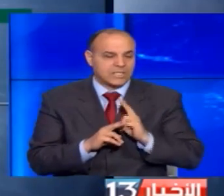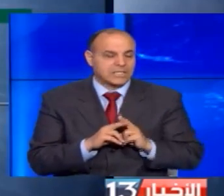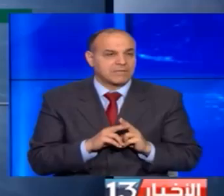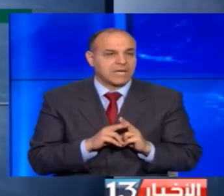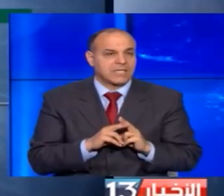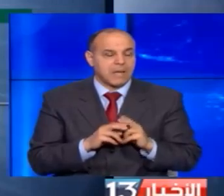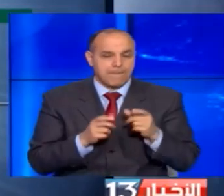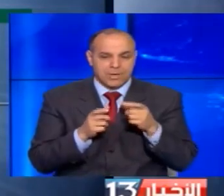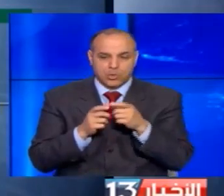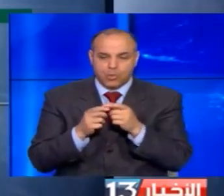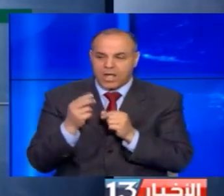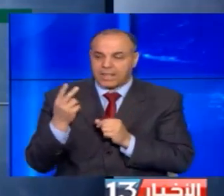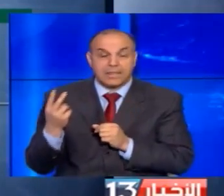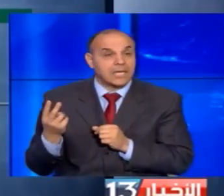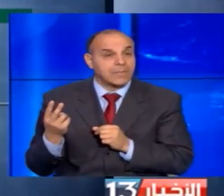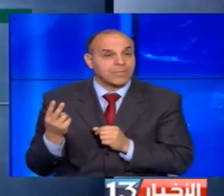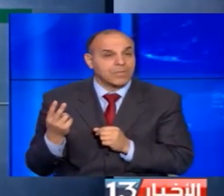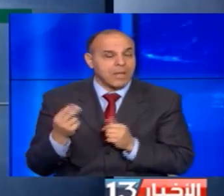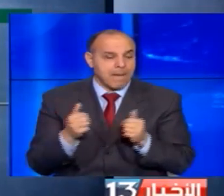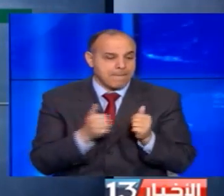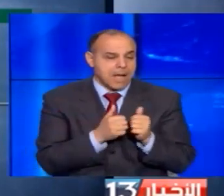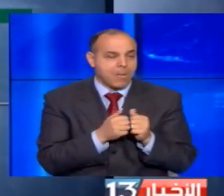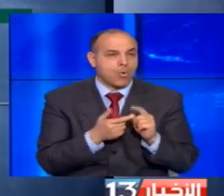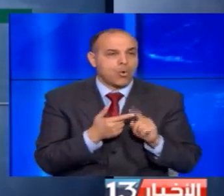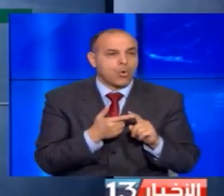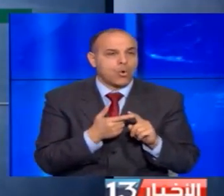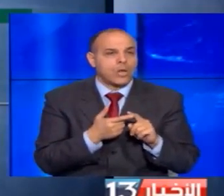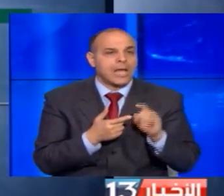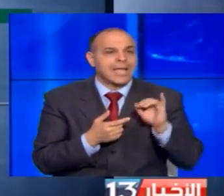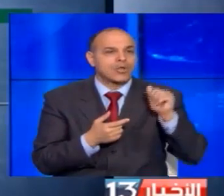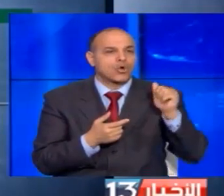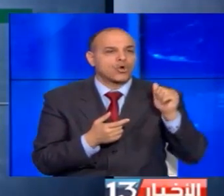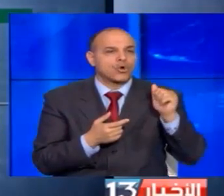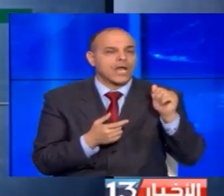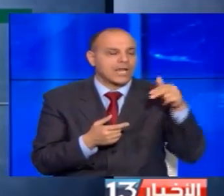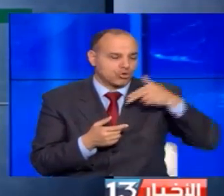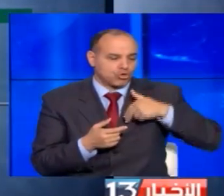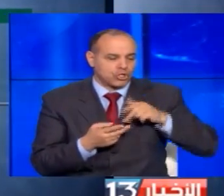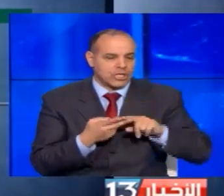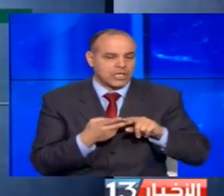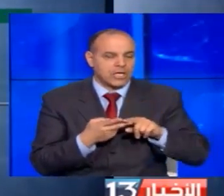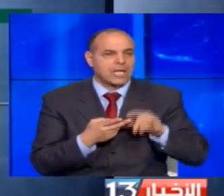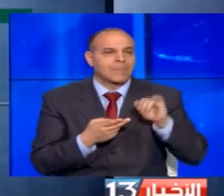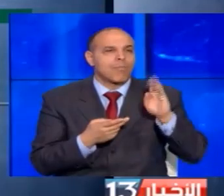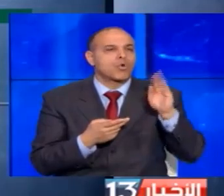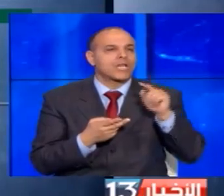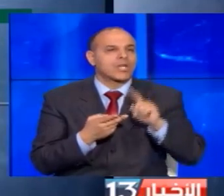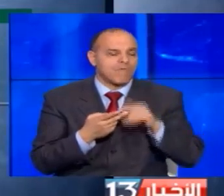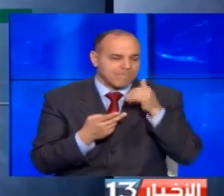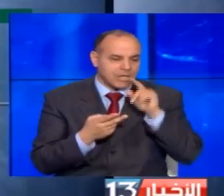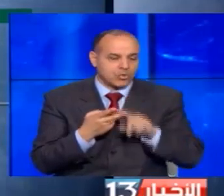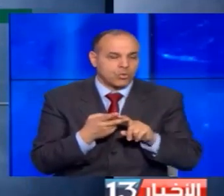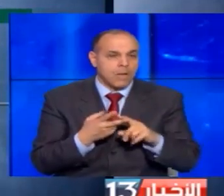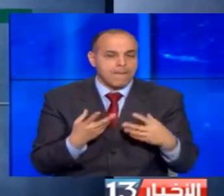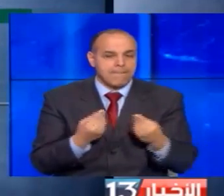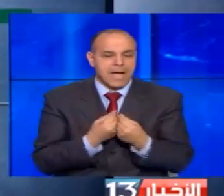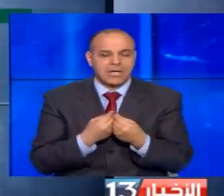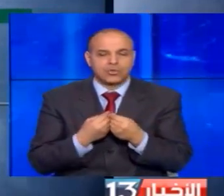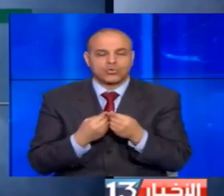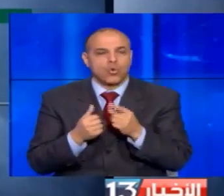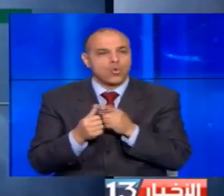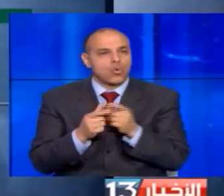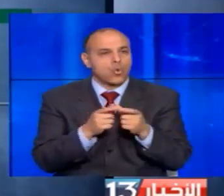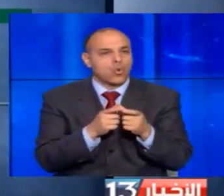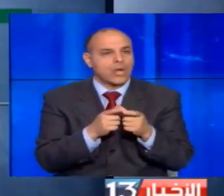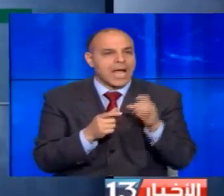الصفاقسي في المجموعة الثانية إلى جانب كل من إيتوغو رينجرز النيجيري وساليتاس البوركيني، وضمت المجموعة الأولى